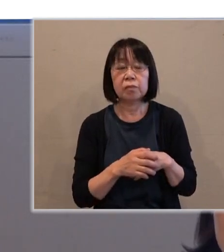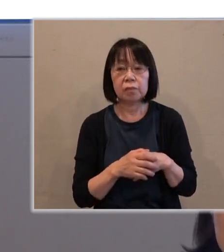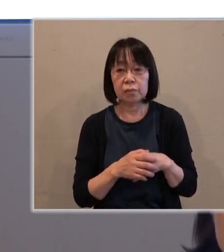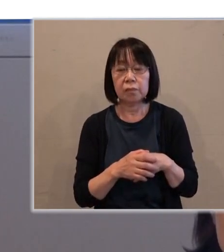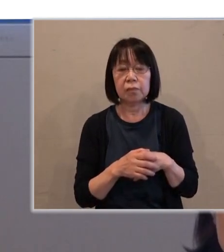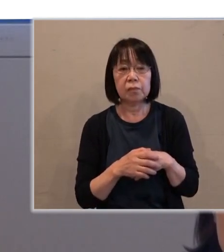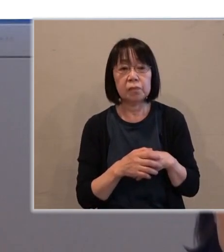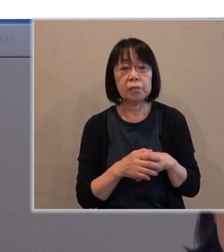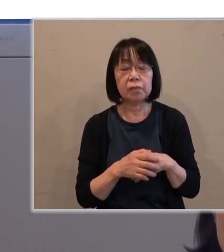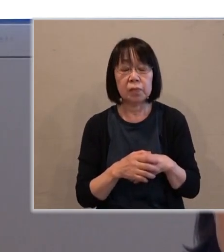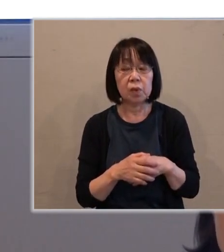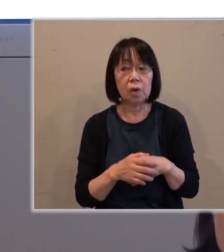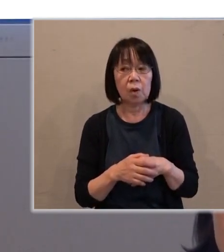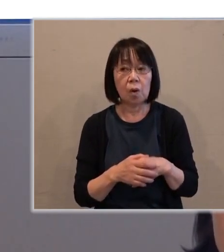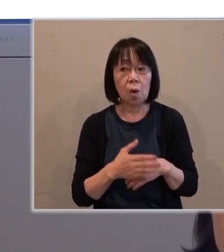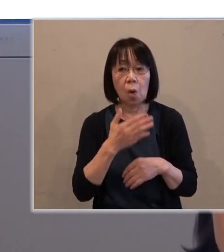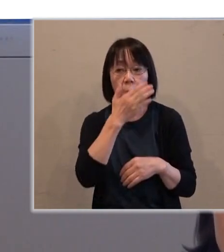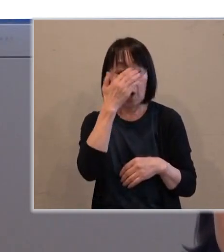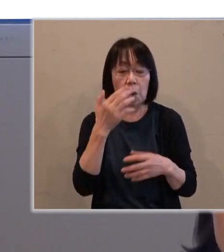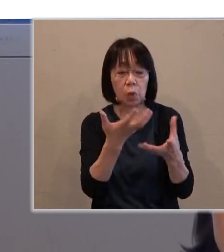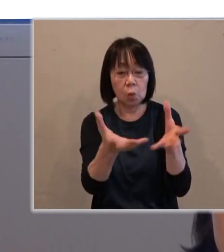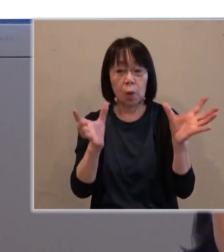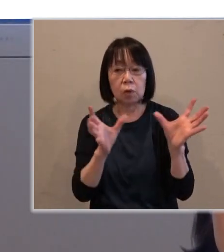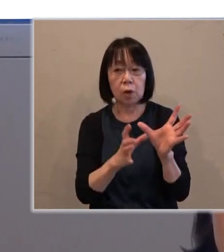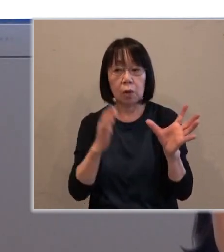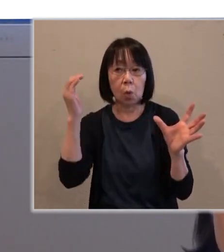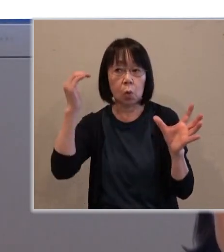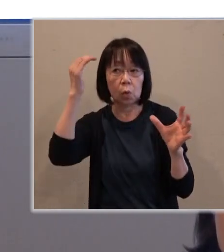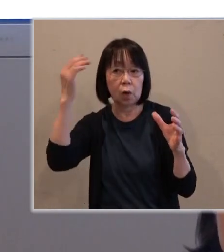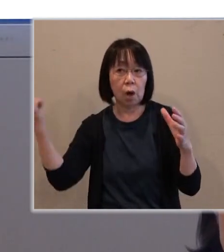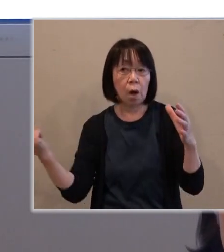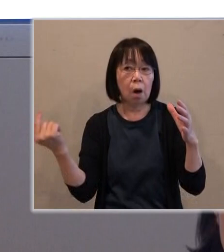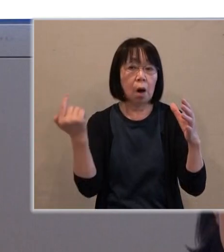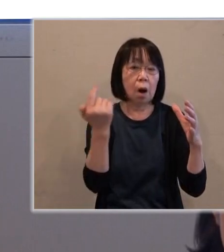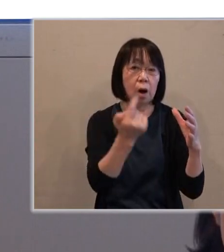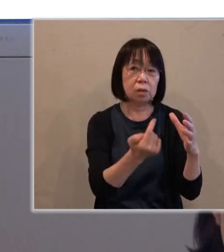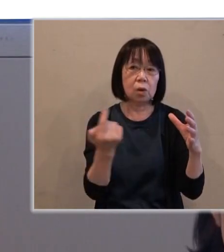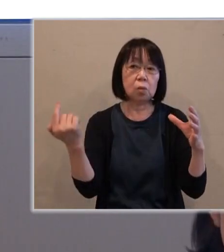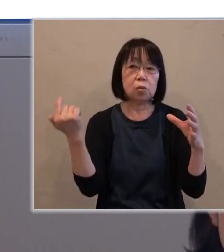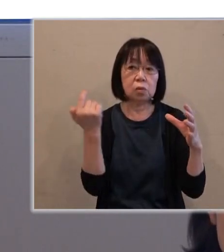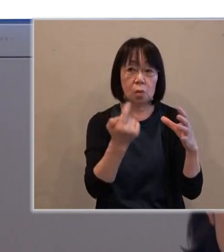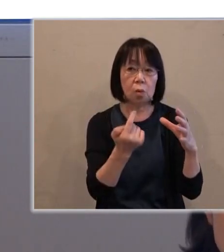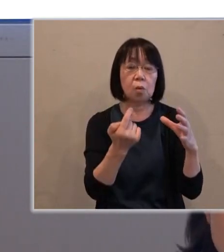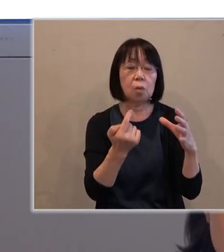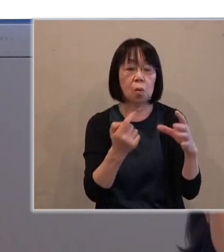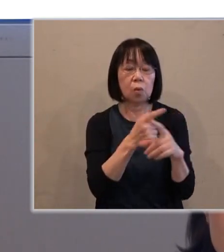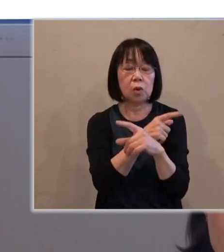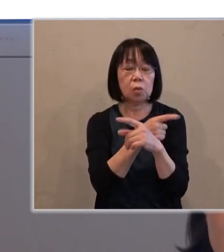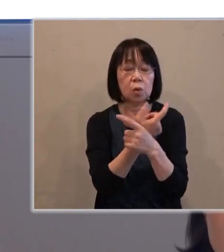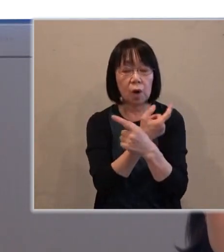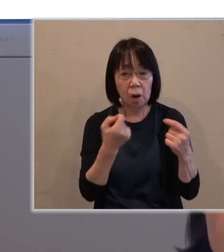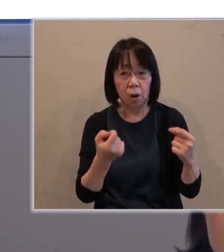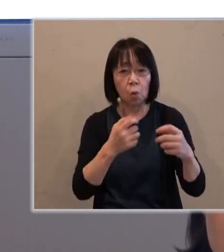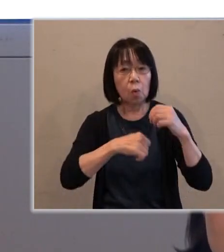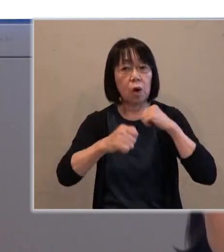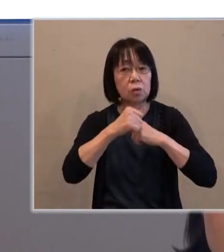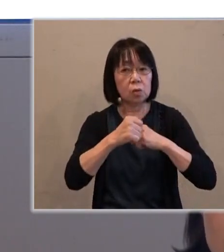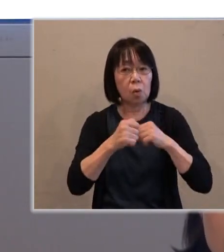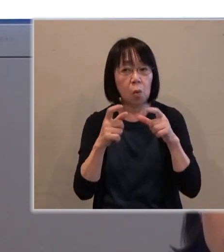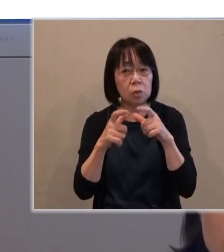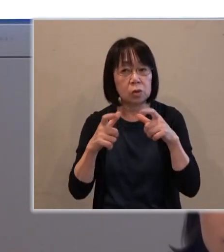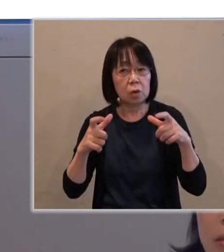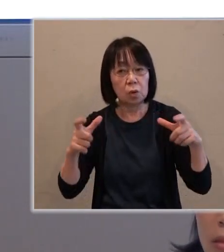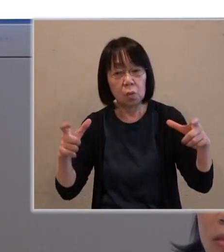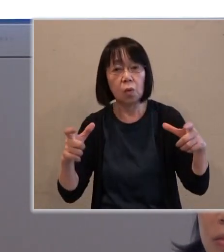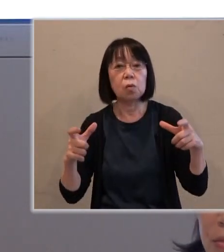ゃうとそうなっちゃう。でも若者の輪の中に大人が入ってくるっていうところも起こってくると、だんだんこう一緒にお互いに活動していこうってことが生まれてくるっていう、まあ、これは